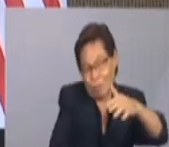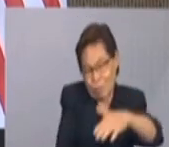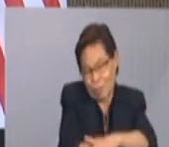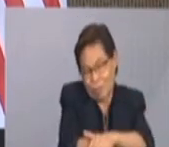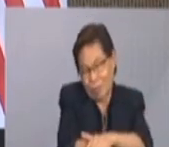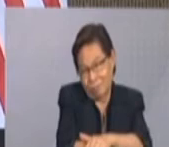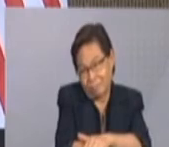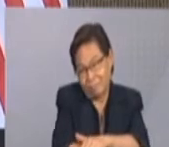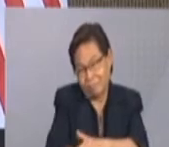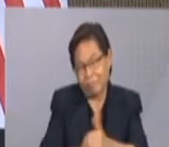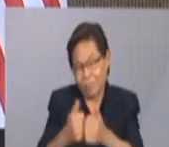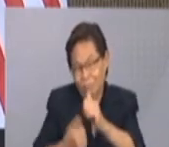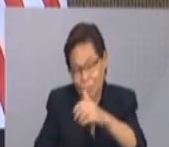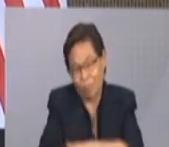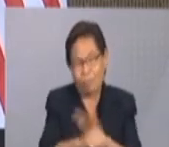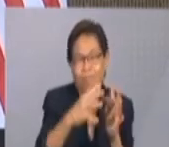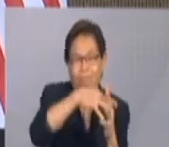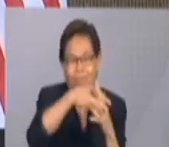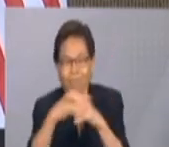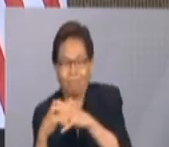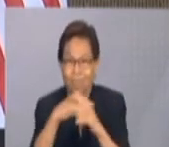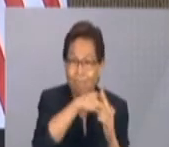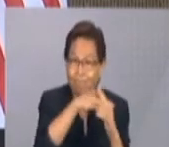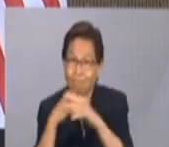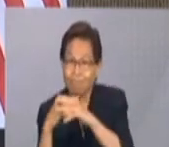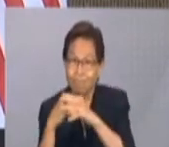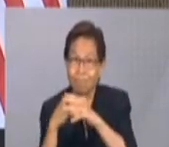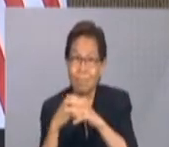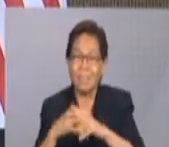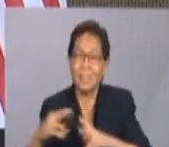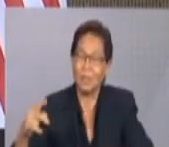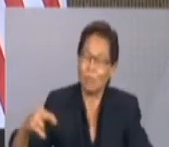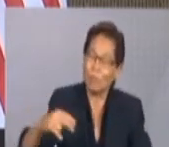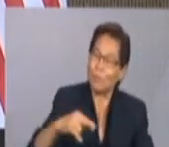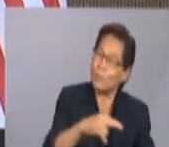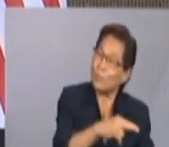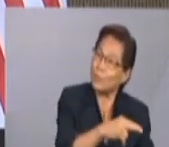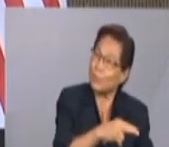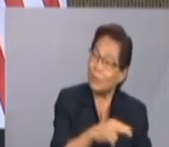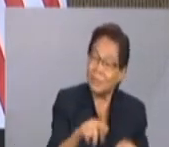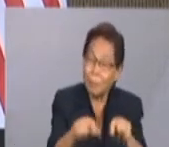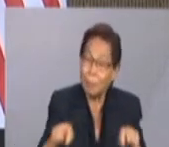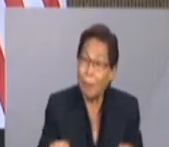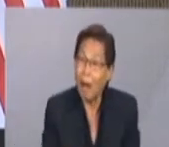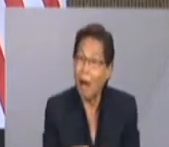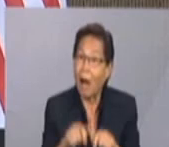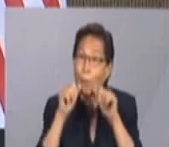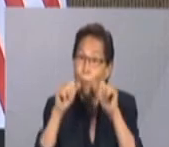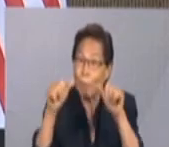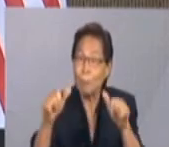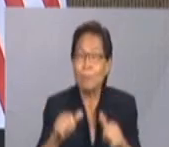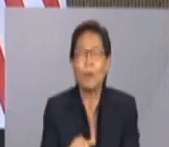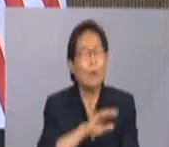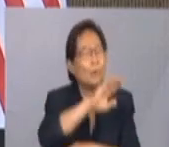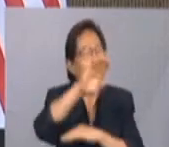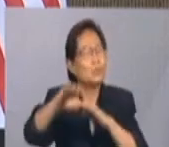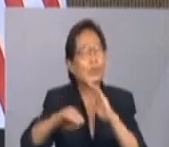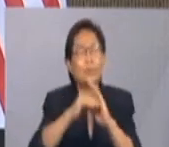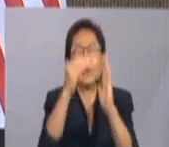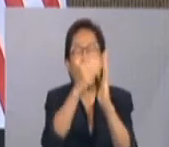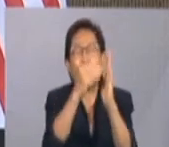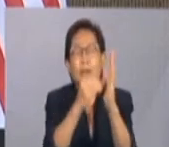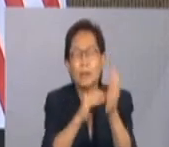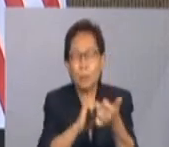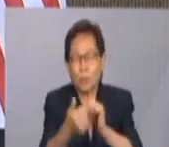sepak Rabi renang di tempat awam dan sebuah acara